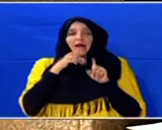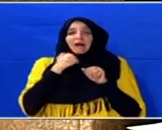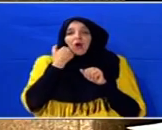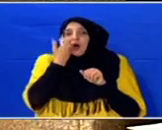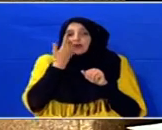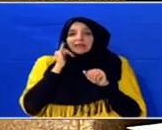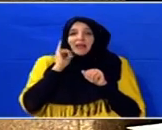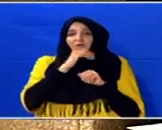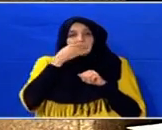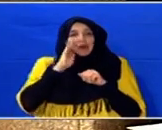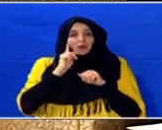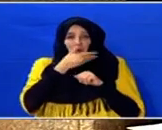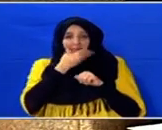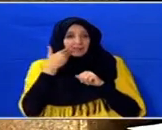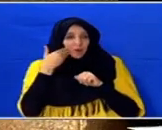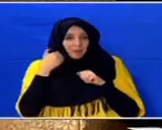هكذا،